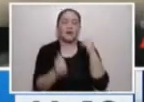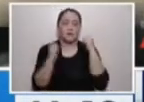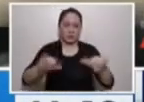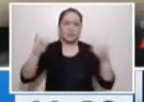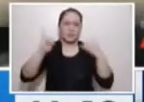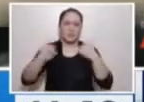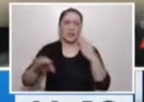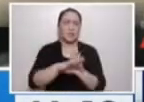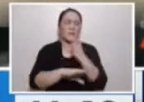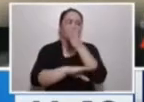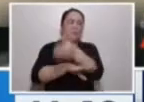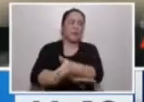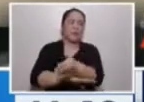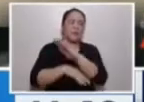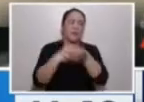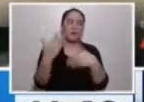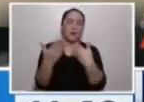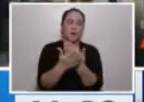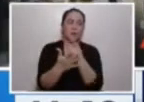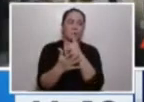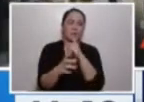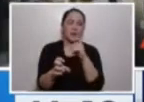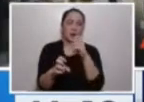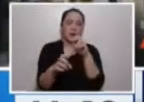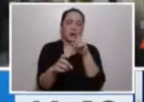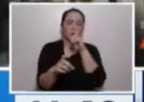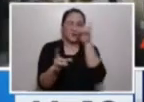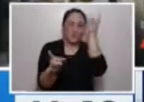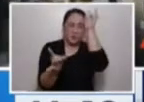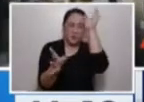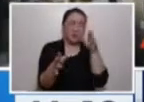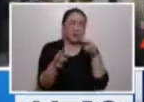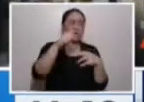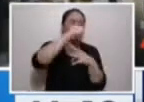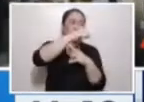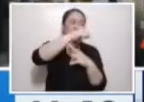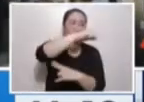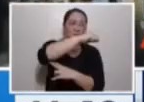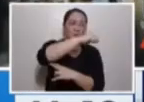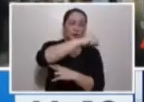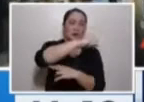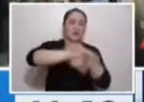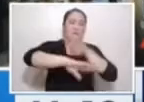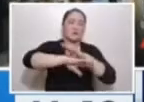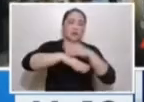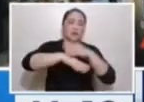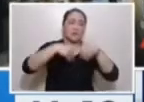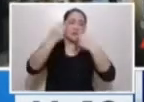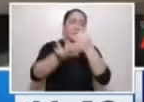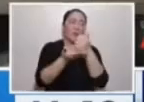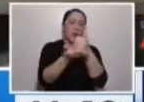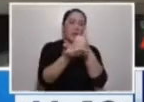ang dalawang beses nila nang nabigyan ng tig-isang sakong bigas at mga delata sa pangunguna ni Mayor Sheila